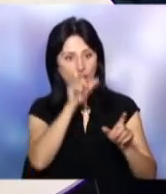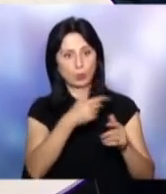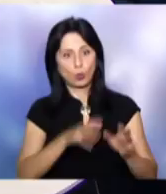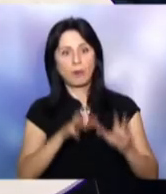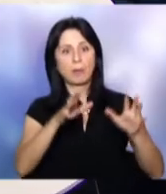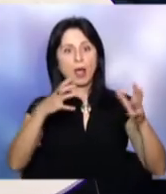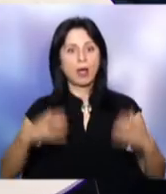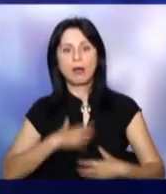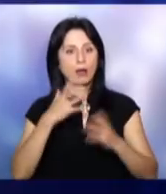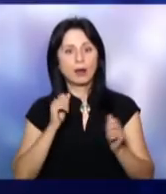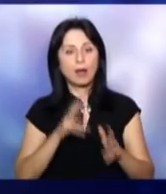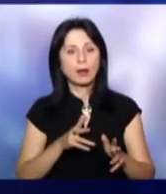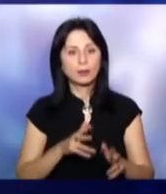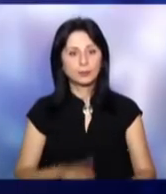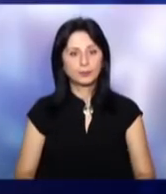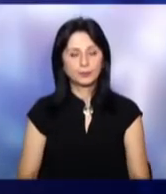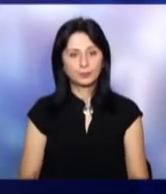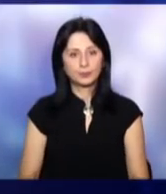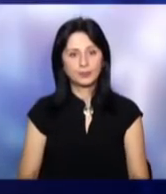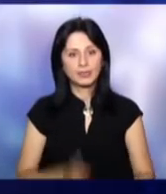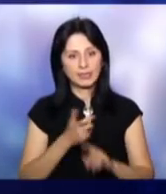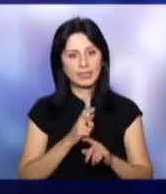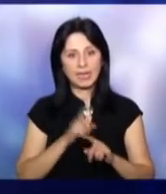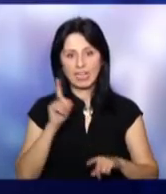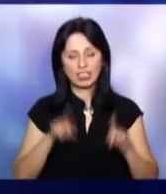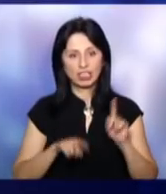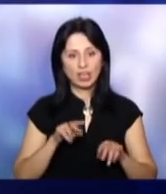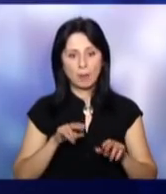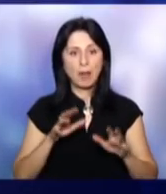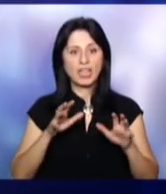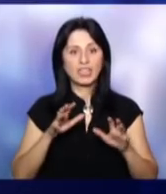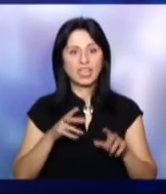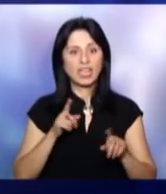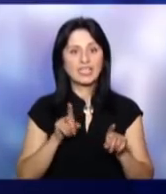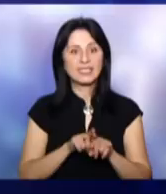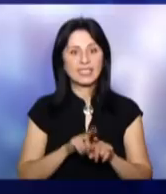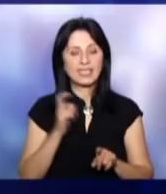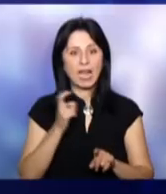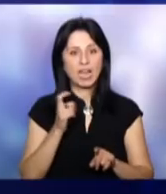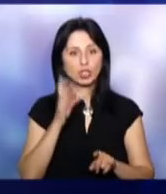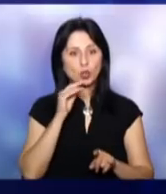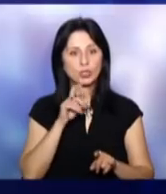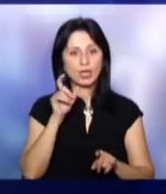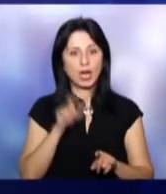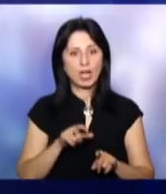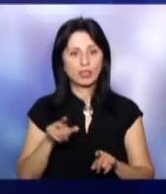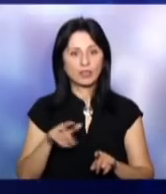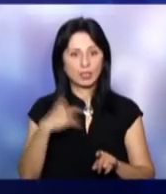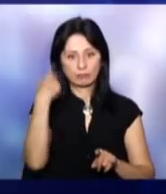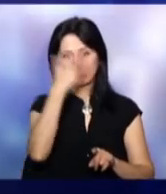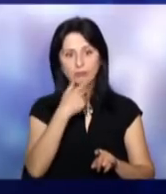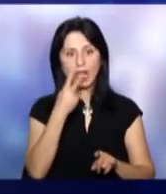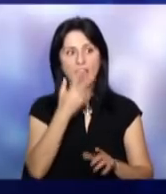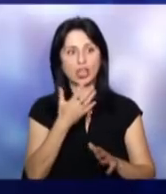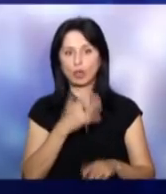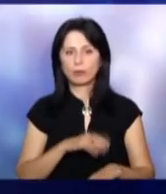აი როგორ გამოიყურება პანიკური შეტევის დროს ადამიანი? ძალიან იშვიათია პანიკური შეტევის ისეთი ხარისხი, როდესაც ადამიანს ეს გარეგნულად